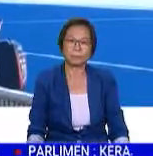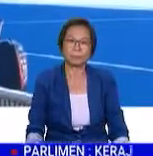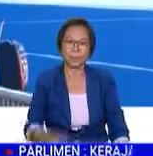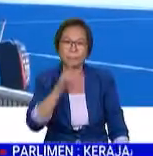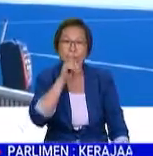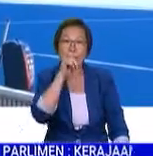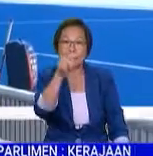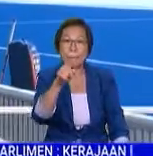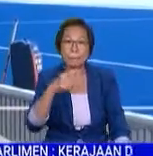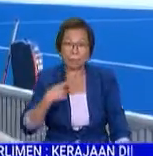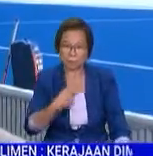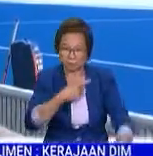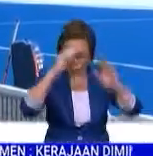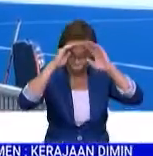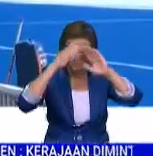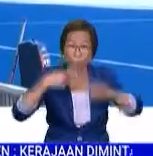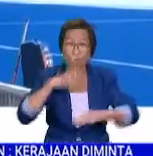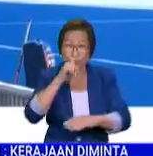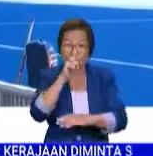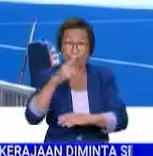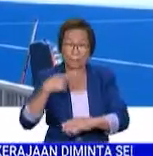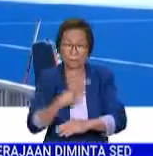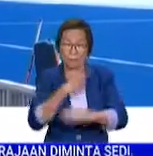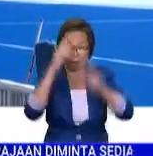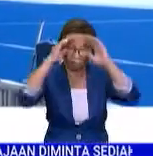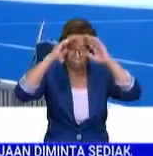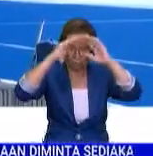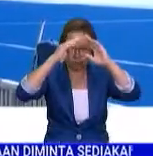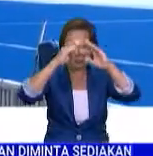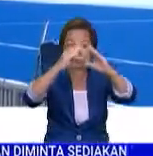Memang kita akan fokus pada berapa